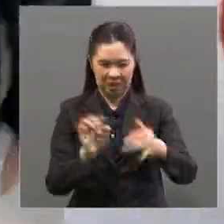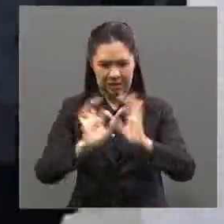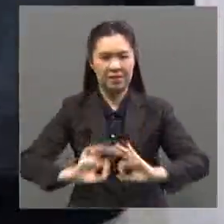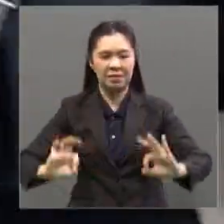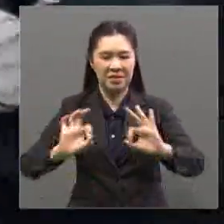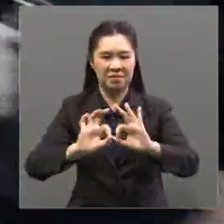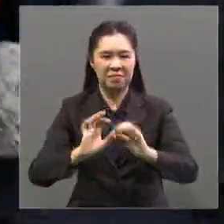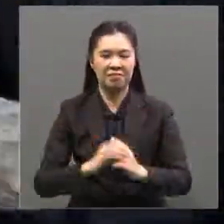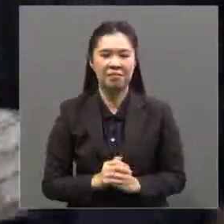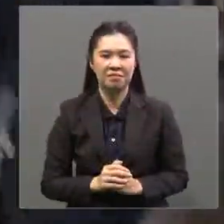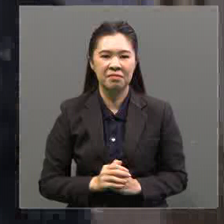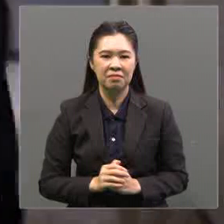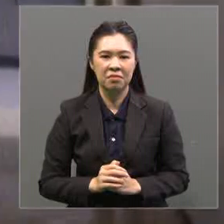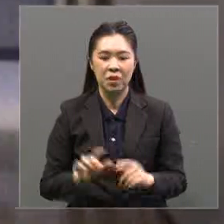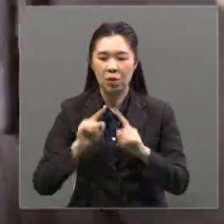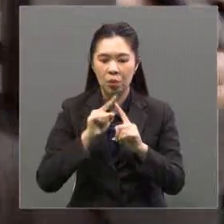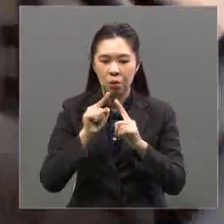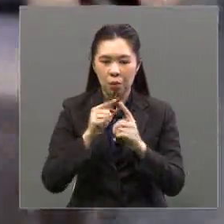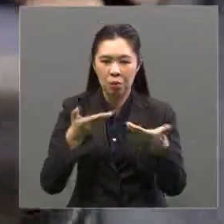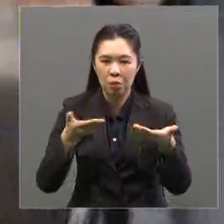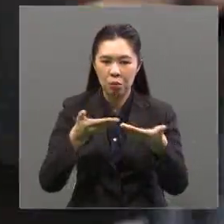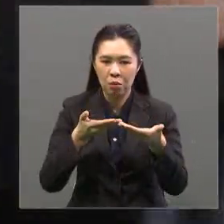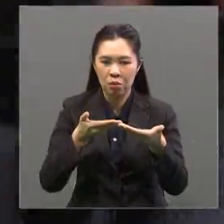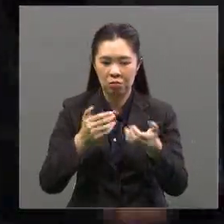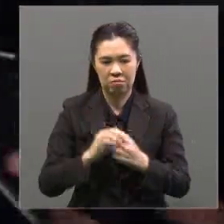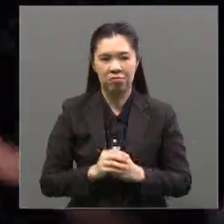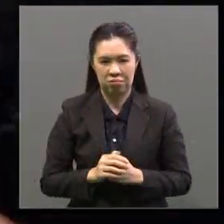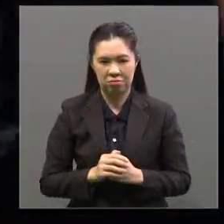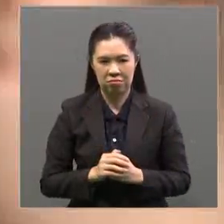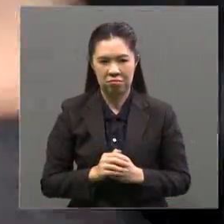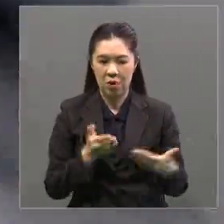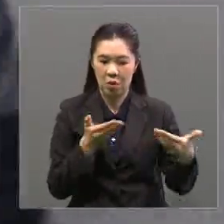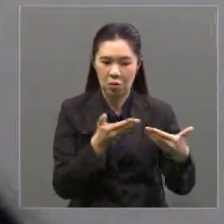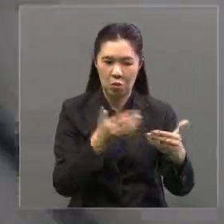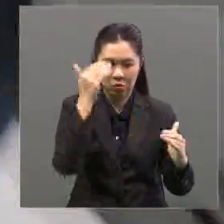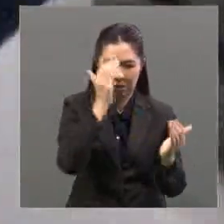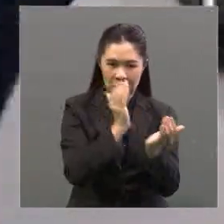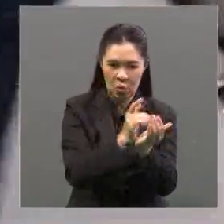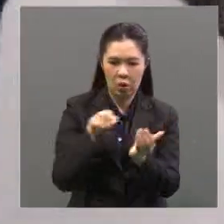นะคะคือเป็นการพูดคุยกับในส่วนเจรจาเป็นคนกลางอ่ะกับทางตำรวจแล้วก็นาย